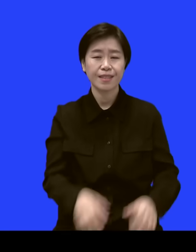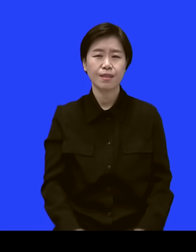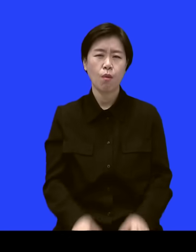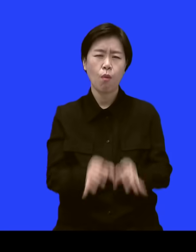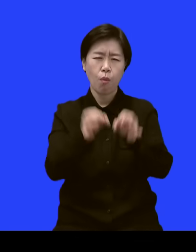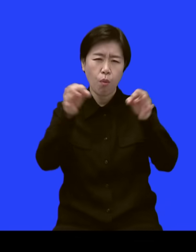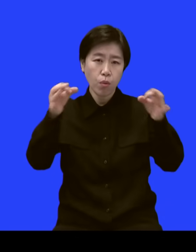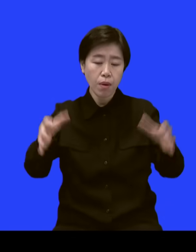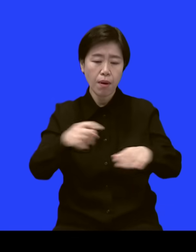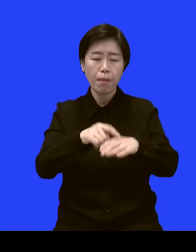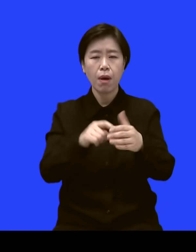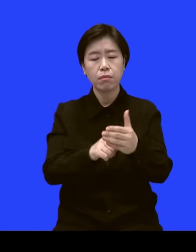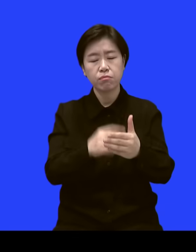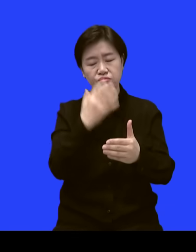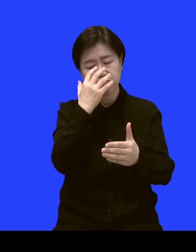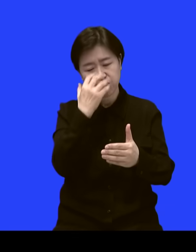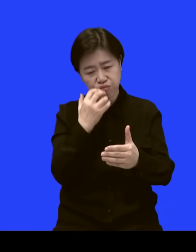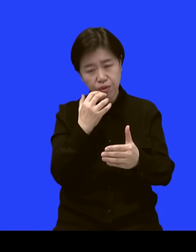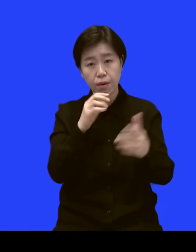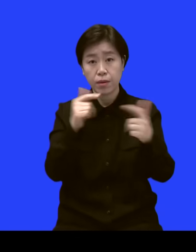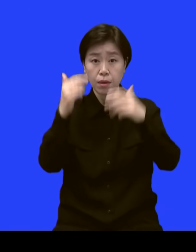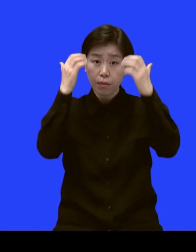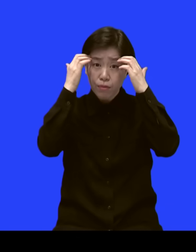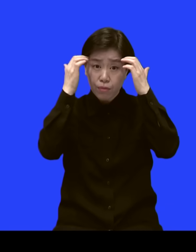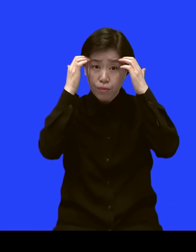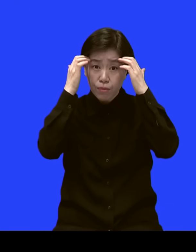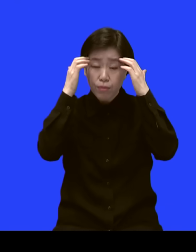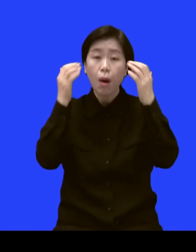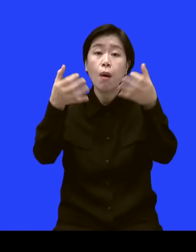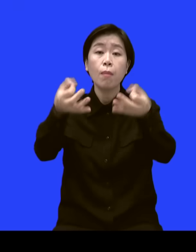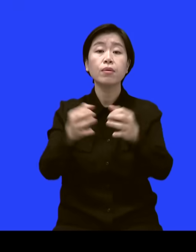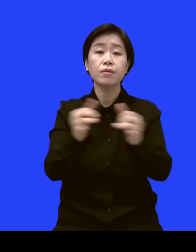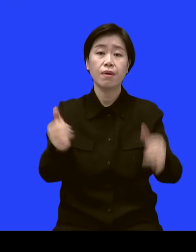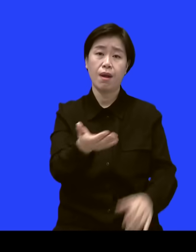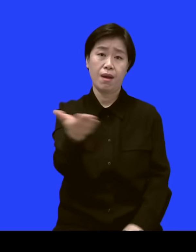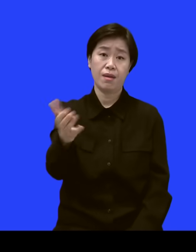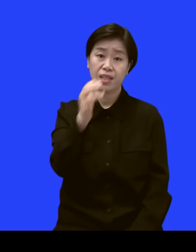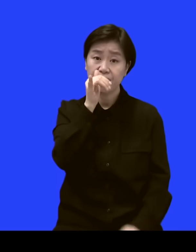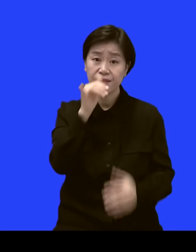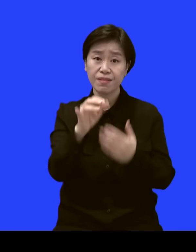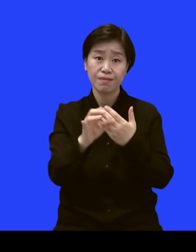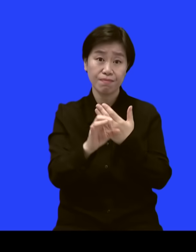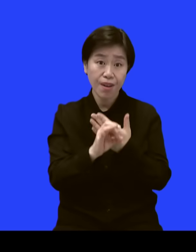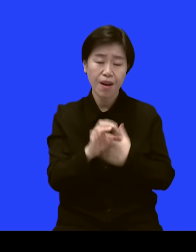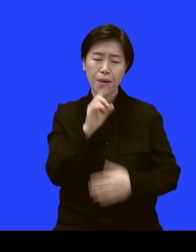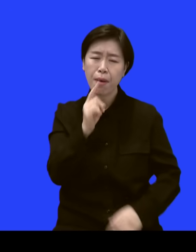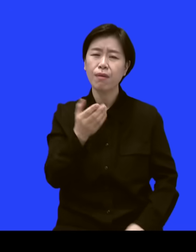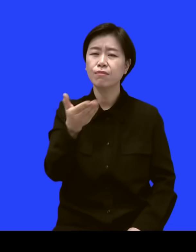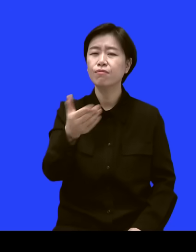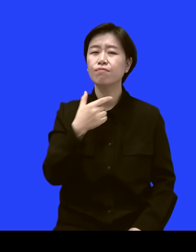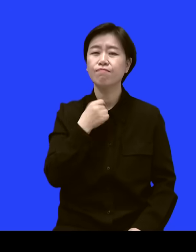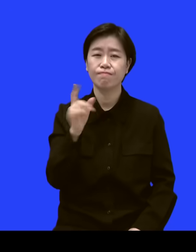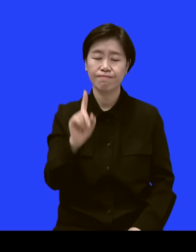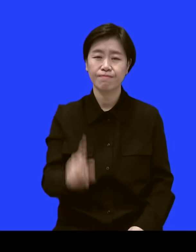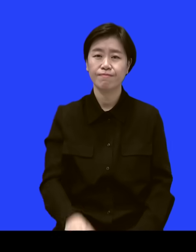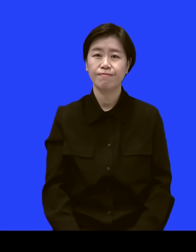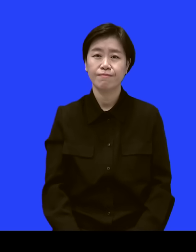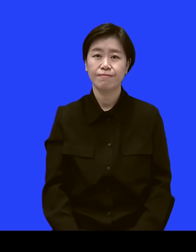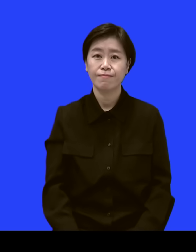시간 이렇게 마음의 질병으로 고생하고 있을 성도님들이 계시다면 이 방송을 보고 계신 분들에게 어떤 위로를 전하고 싶으세요?